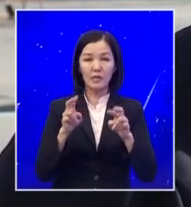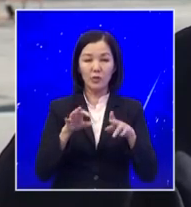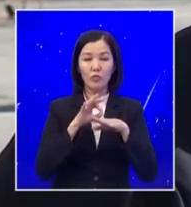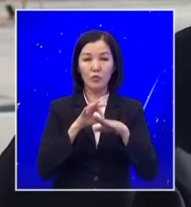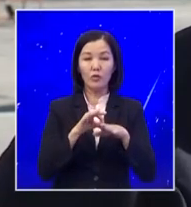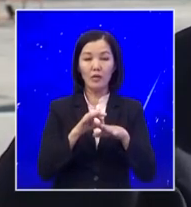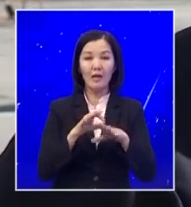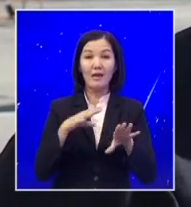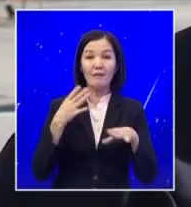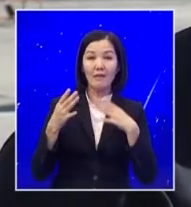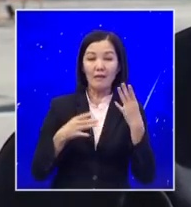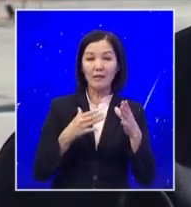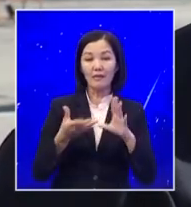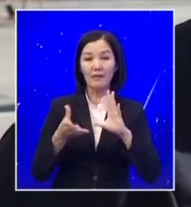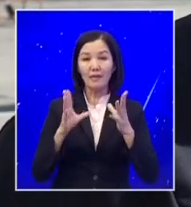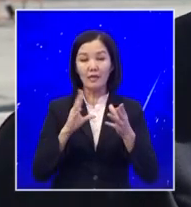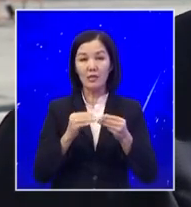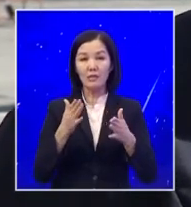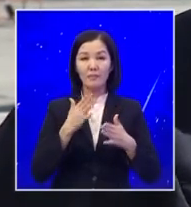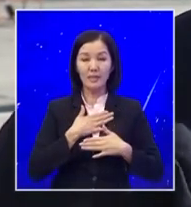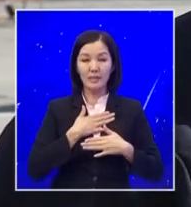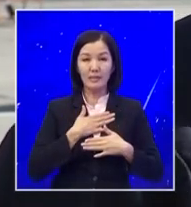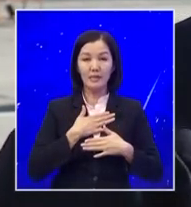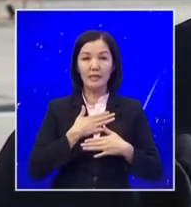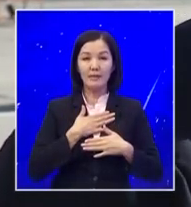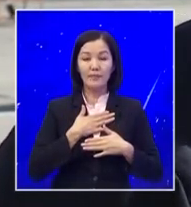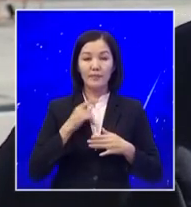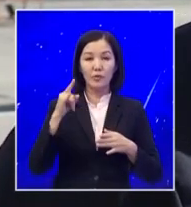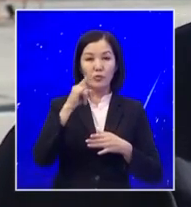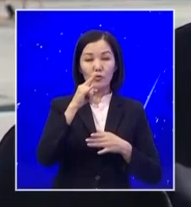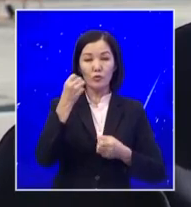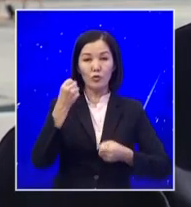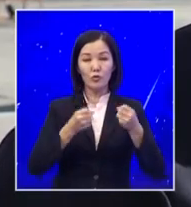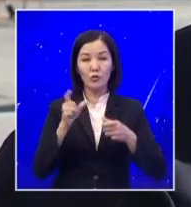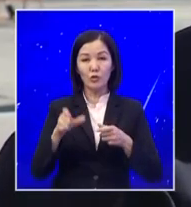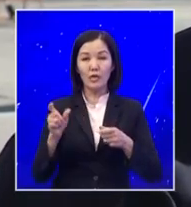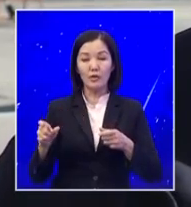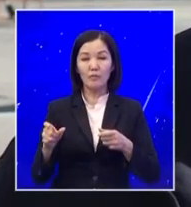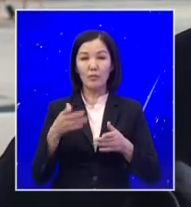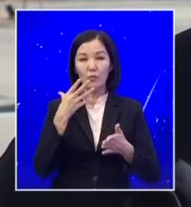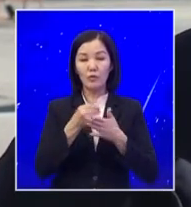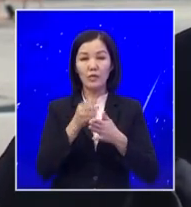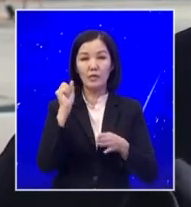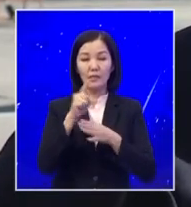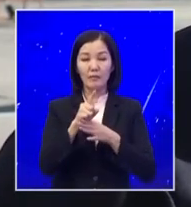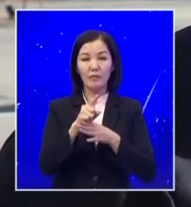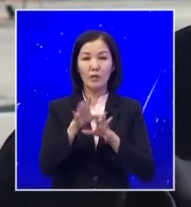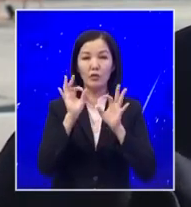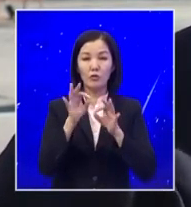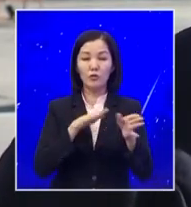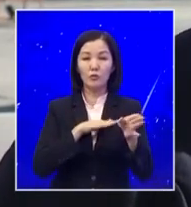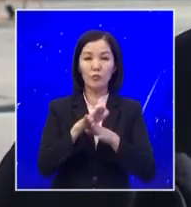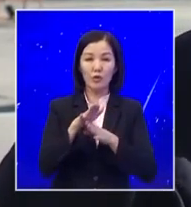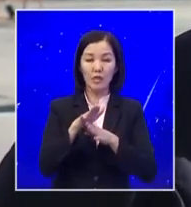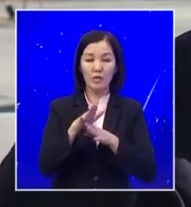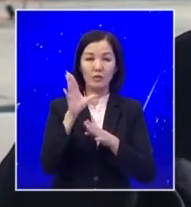Сол дайындықтардың нәтижесінде біздің ұшқыштар мен инженерлік техникалық құрам өздеріне қойылған тапсырмалар және